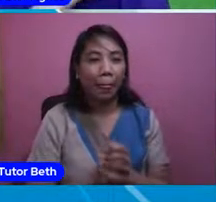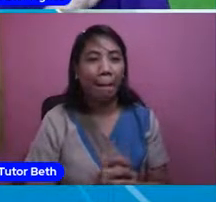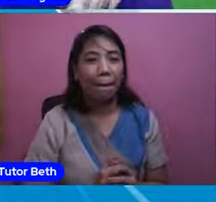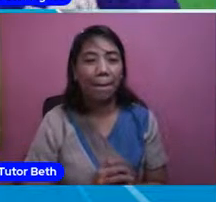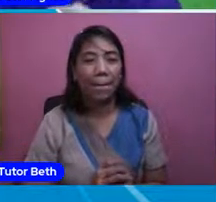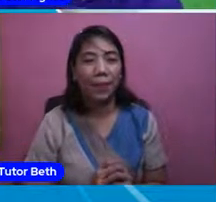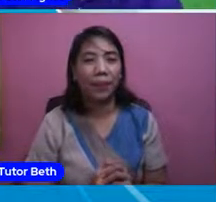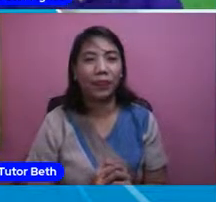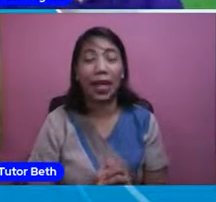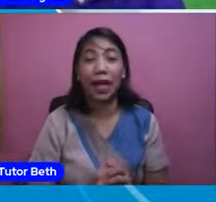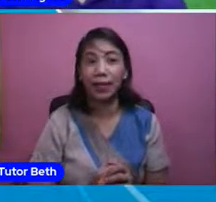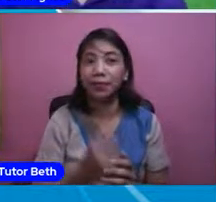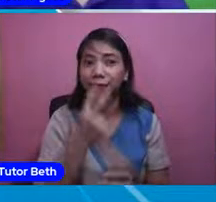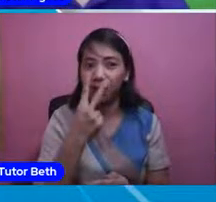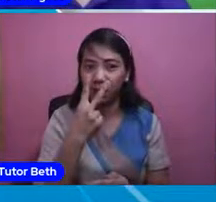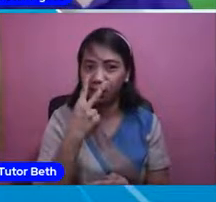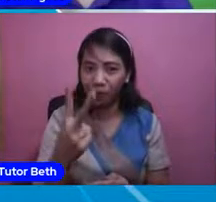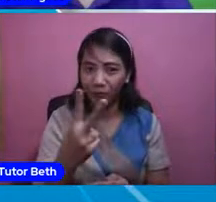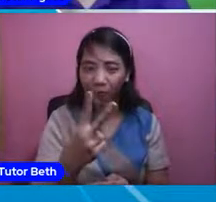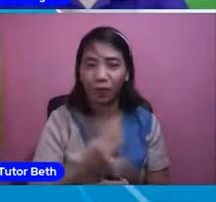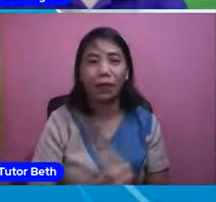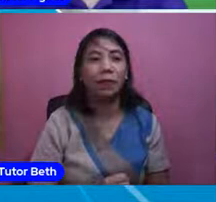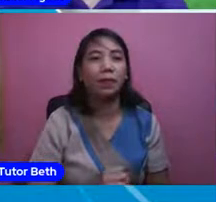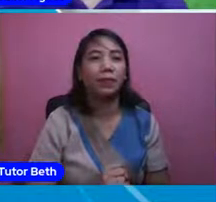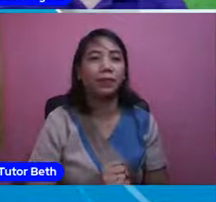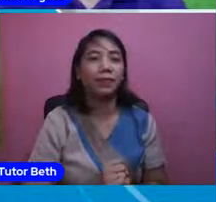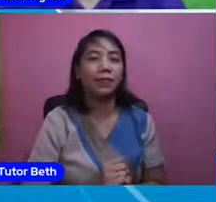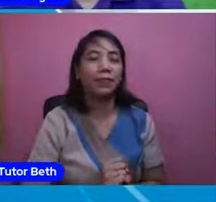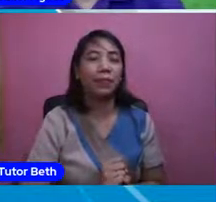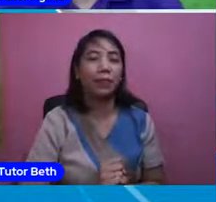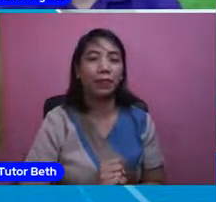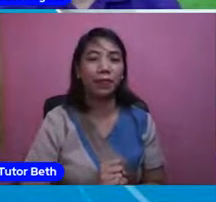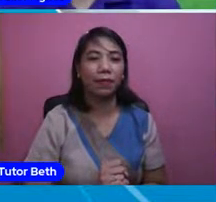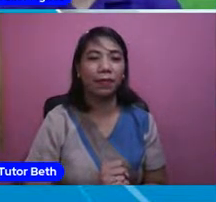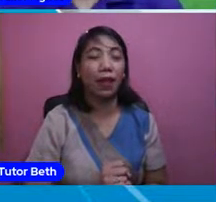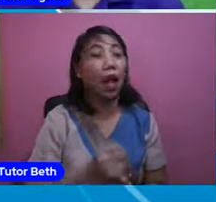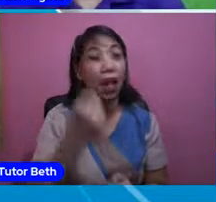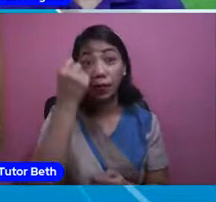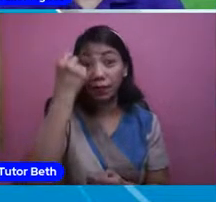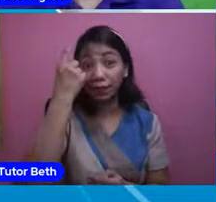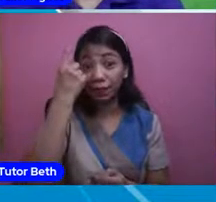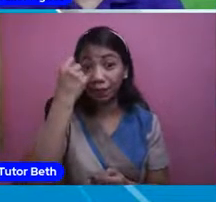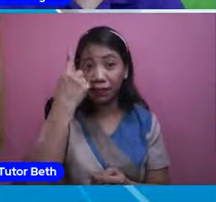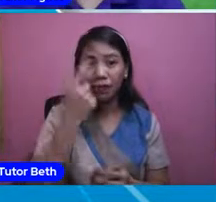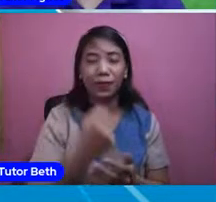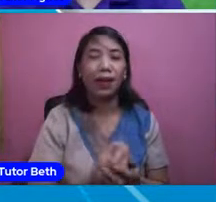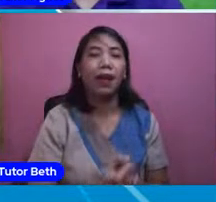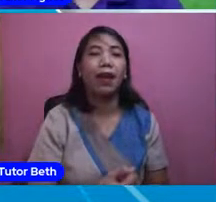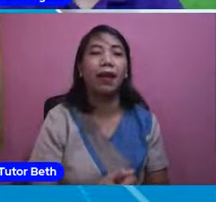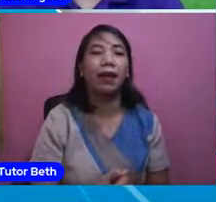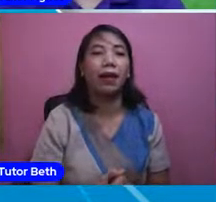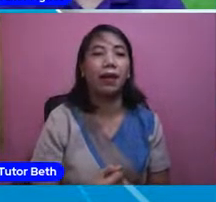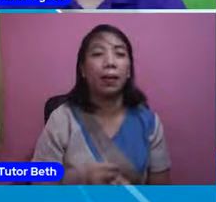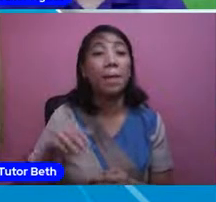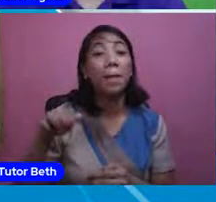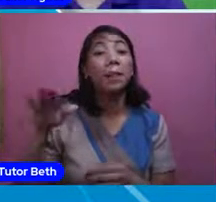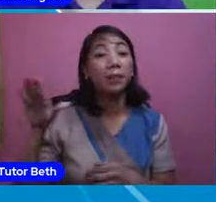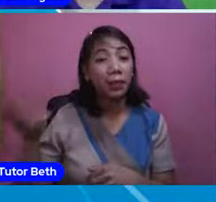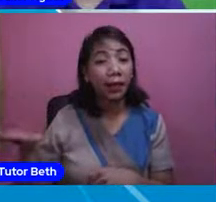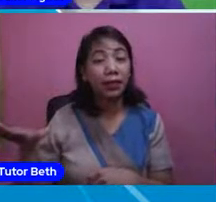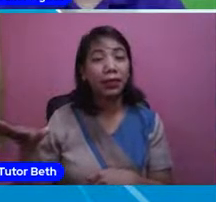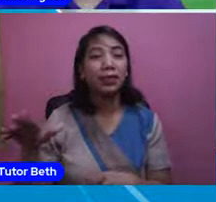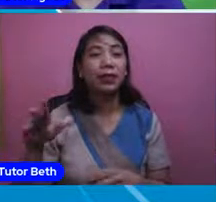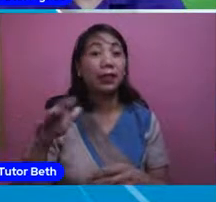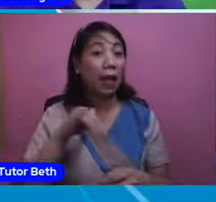Okay, pero basahin muna natin ulit. Okay, tatandaan nyo ha. Sabi dito, ang batang